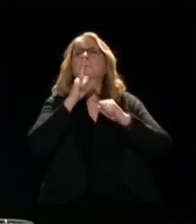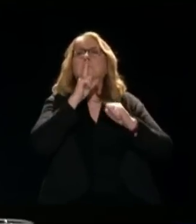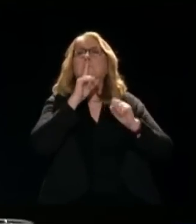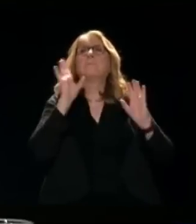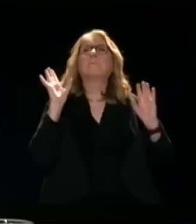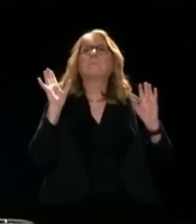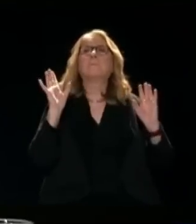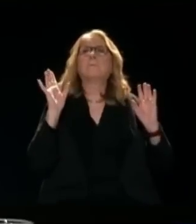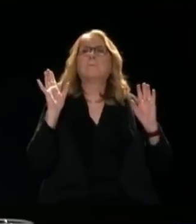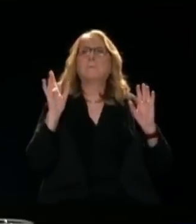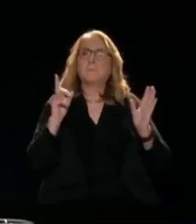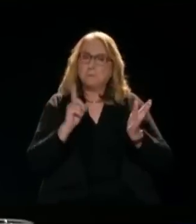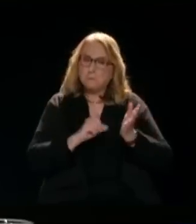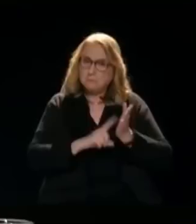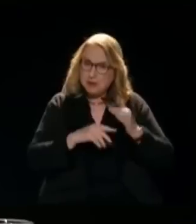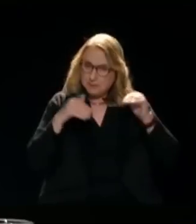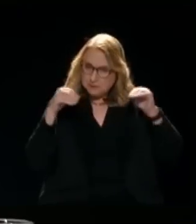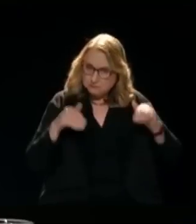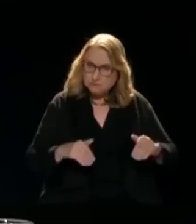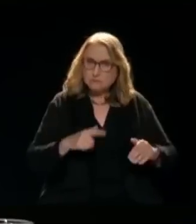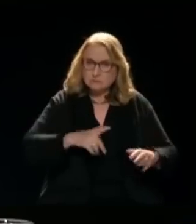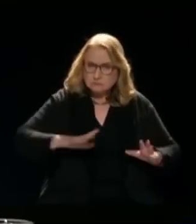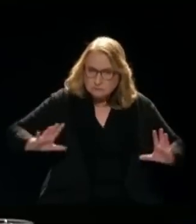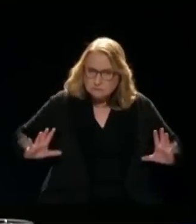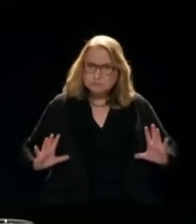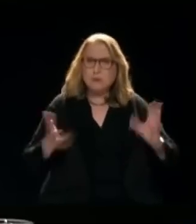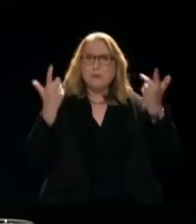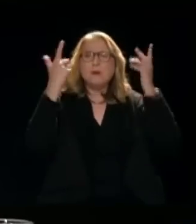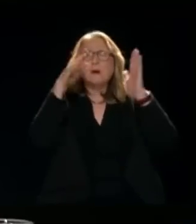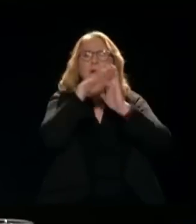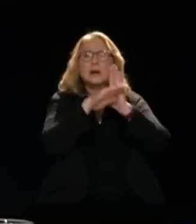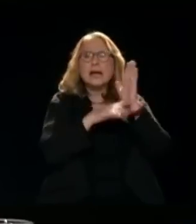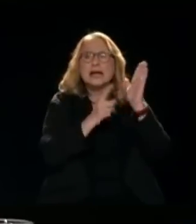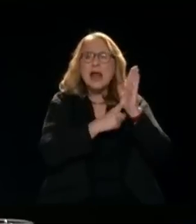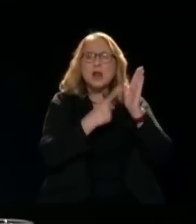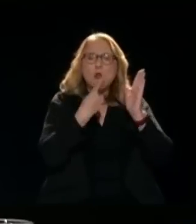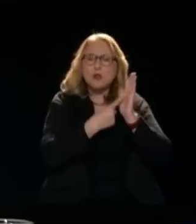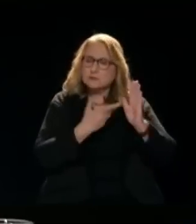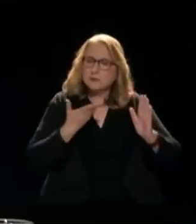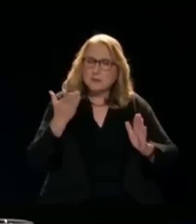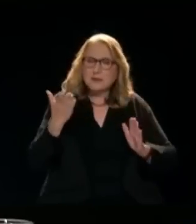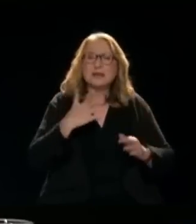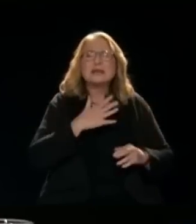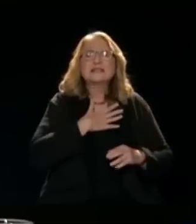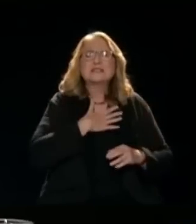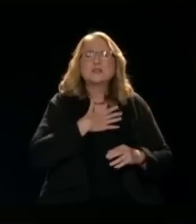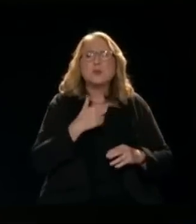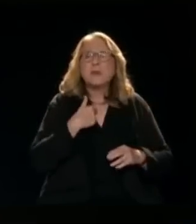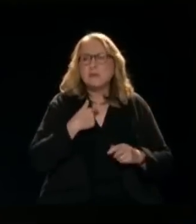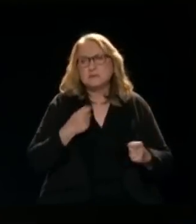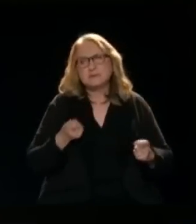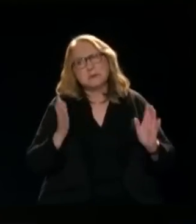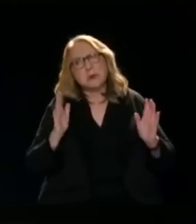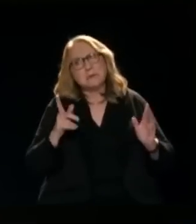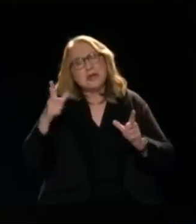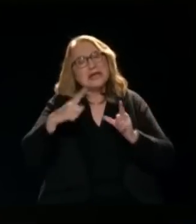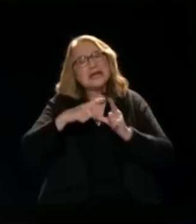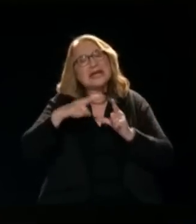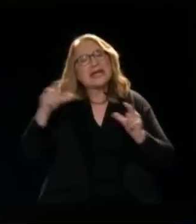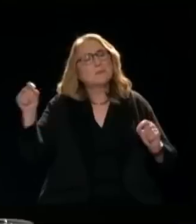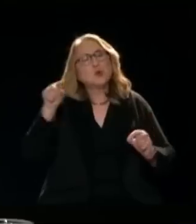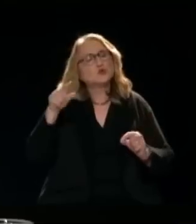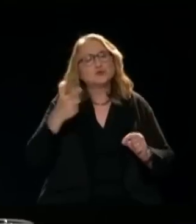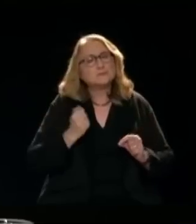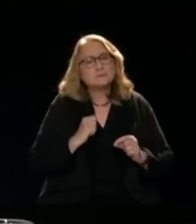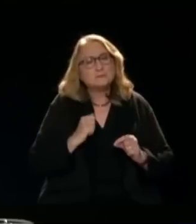Δηλαδή με βάση τους κανόνες του δικαίου. Εγώ ρωτάω το εξής. Εάν δεν μπορούμε να το κάνουμε αυτό, η Κύπρος γιατί το έκανε? Δηλαδή, προσέξτε, η